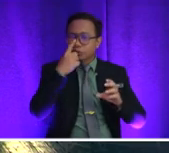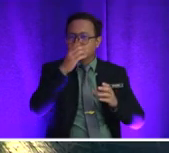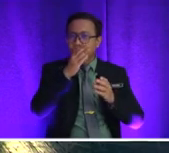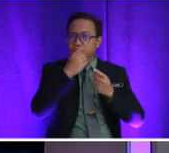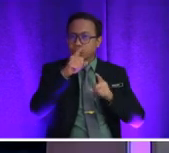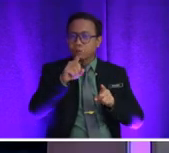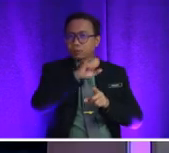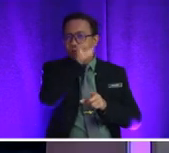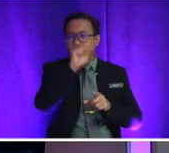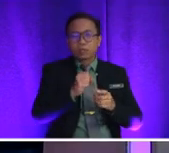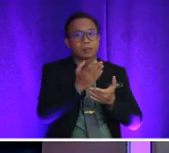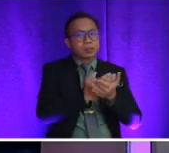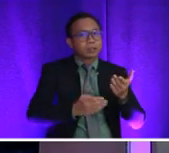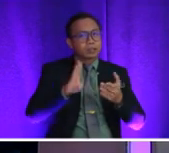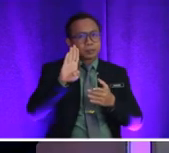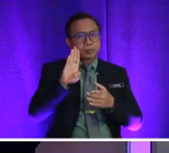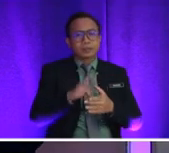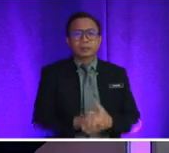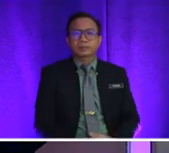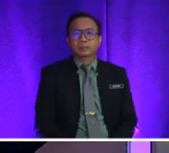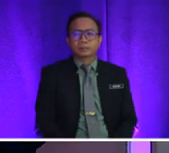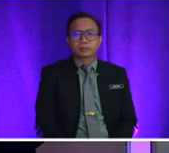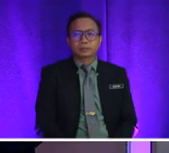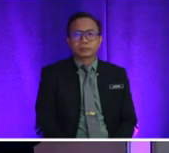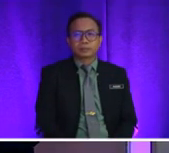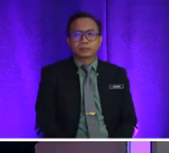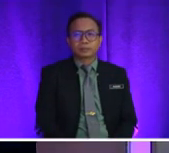menjawab salam pada bahagia Oke bahagia